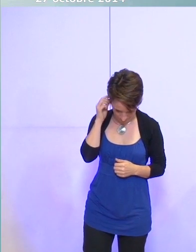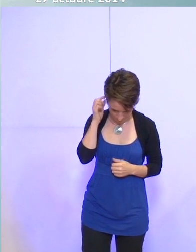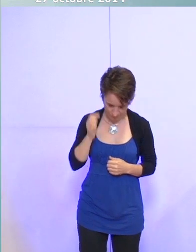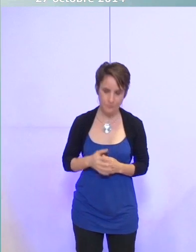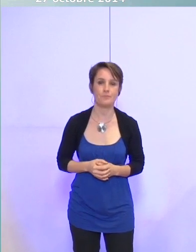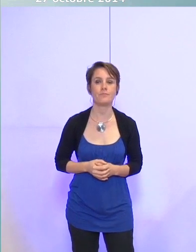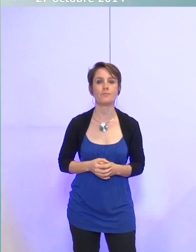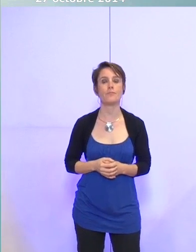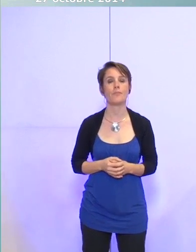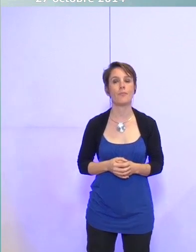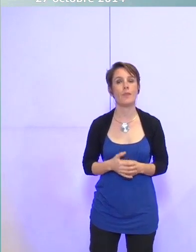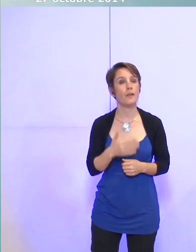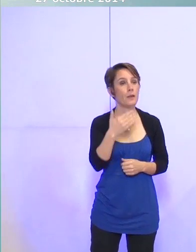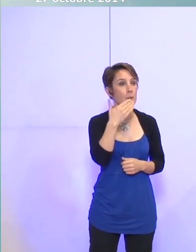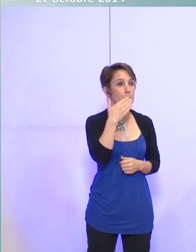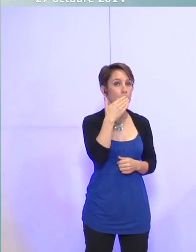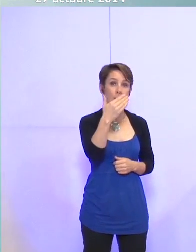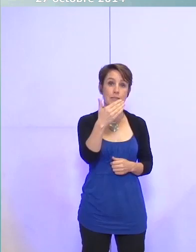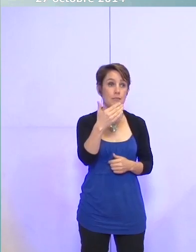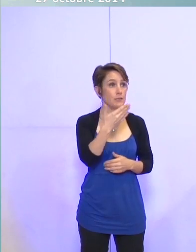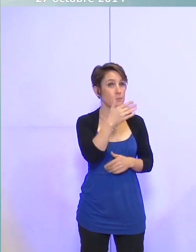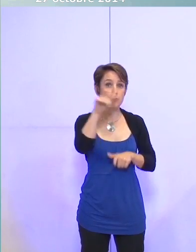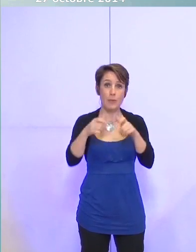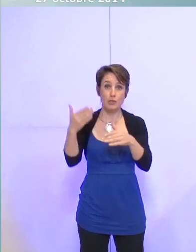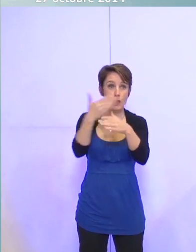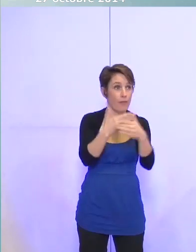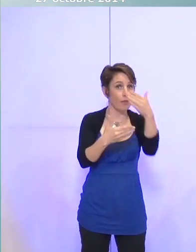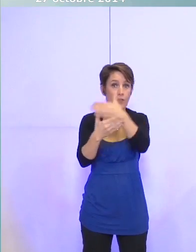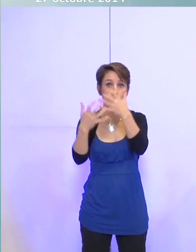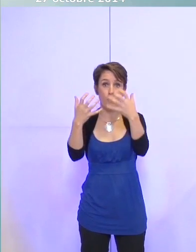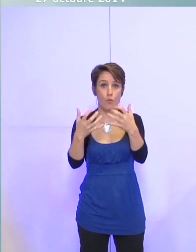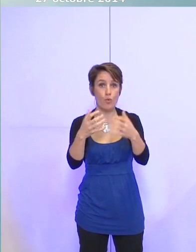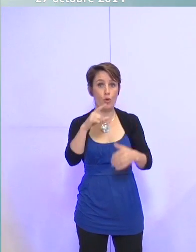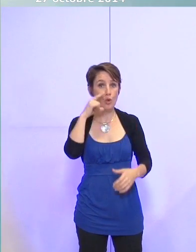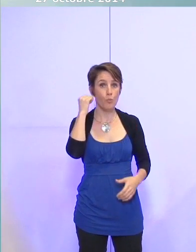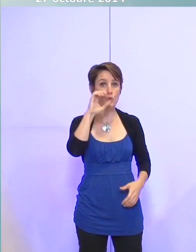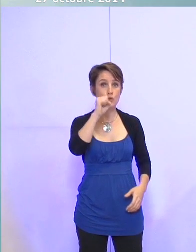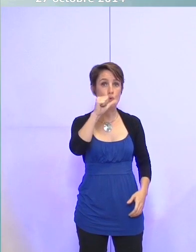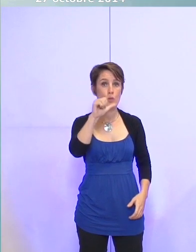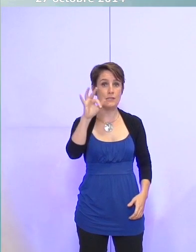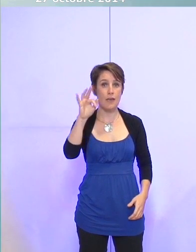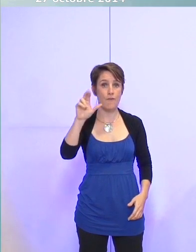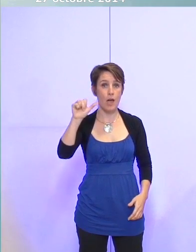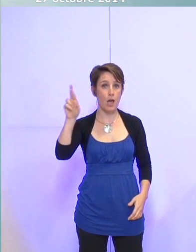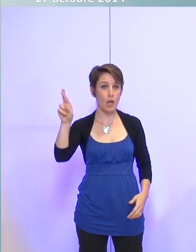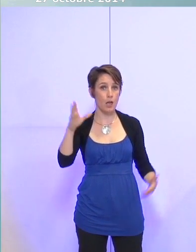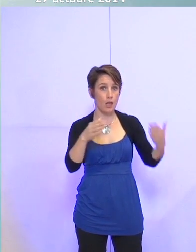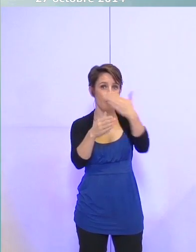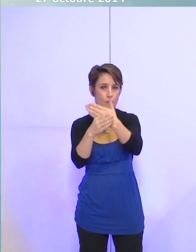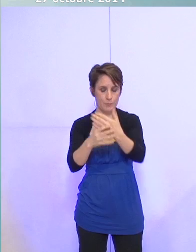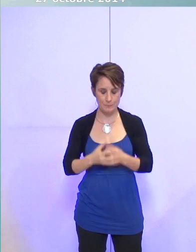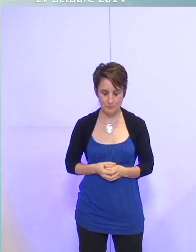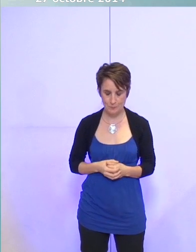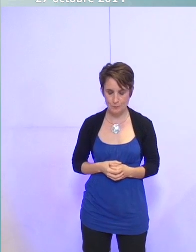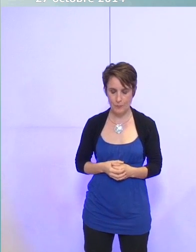Merci. Y a-t-il des prises de parole ? Monsieur Safar. Oui, monsieur le maire,